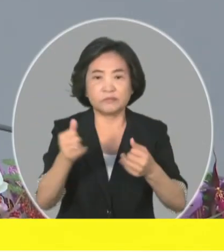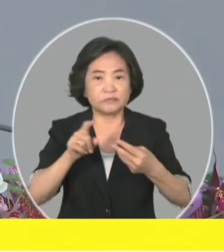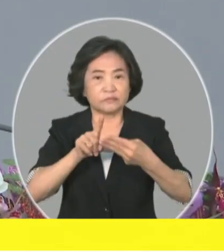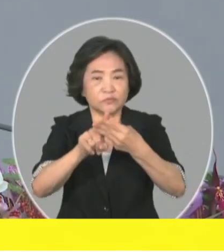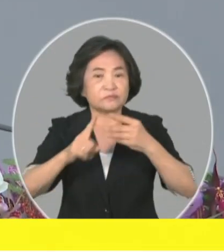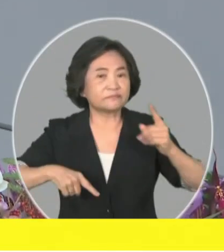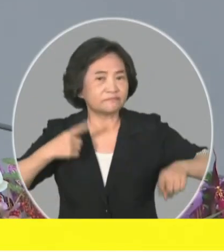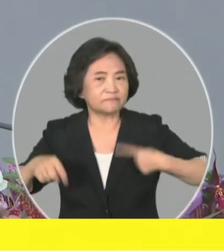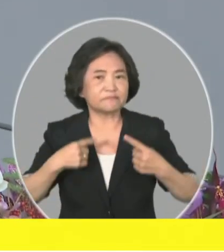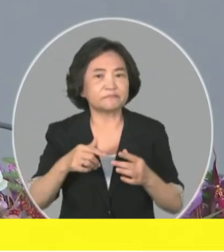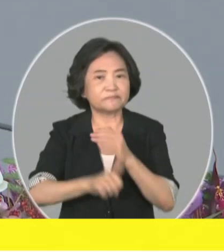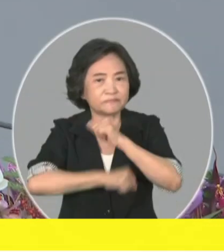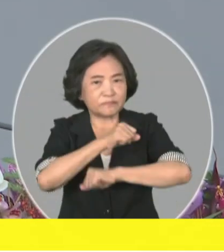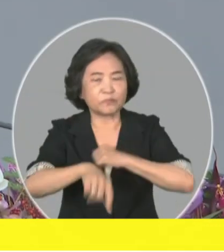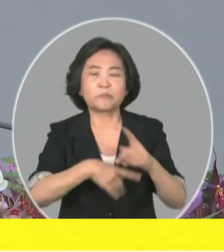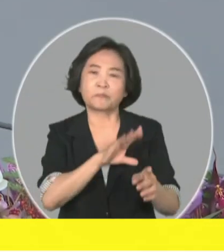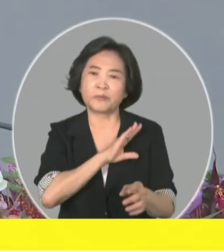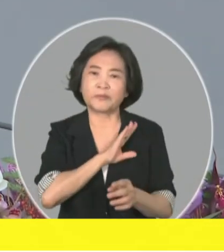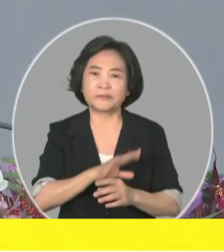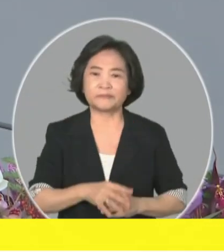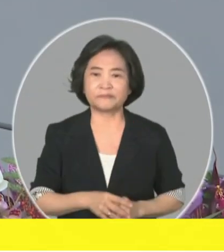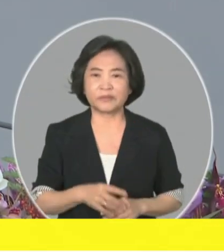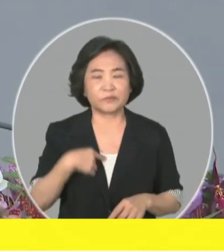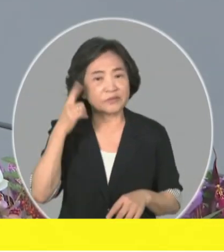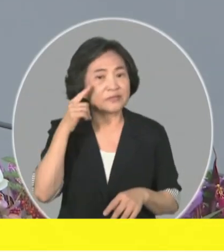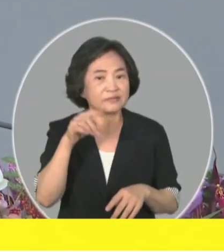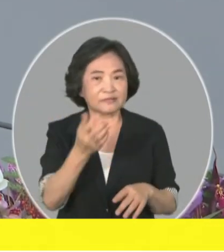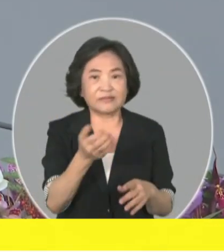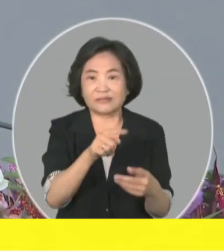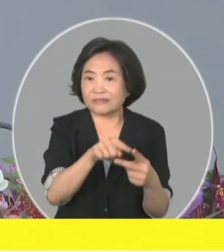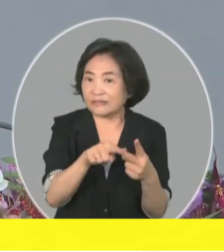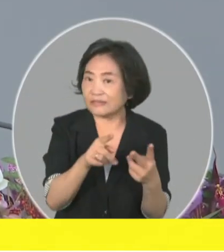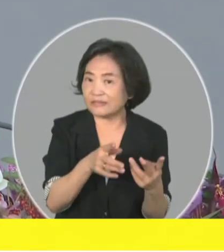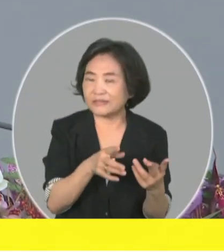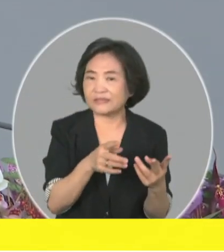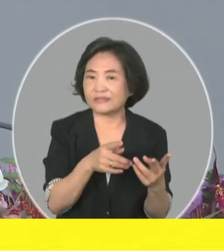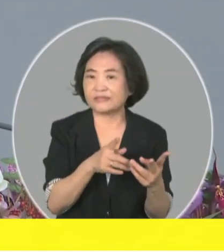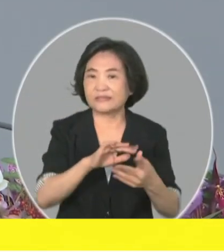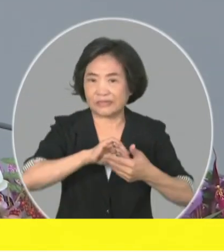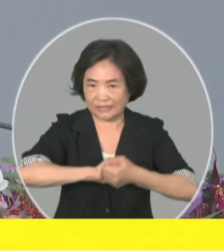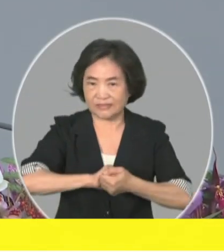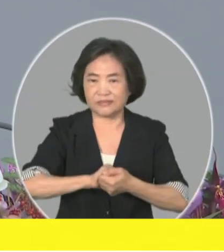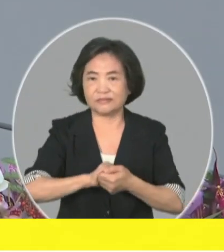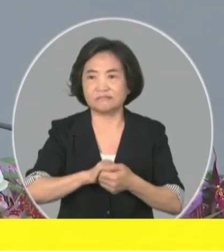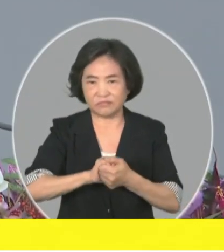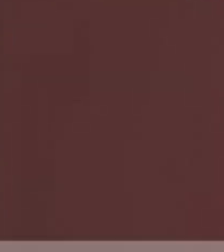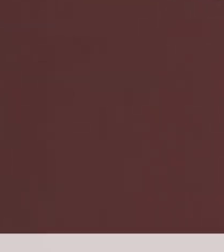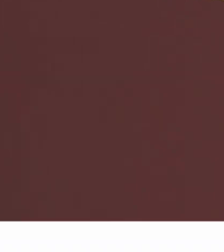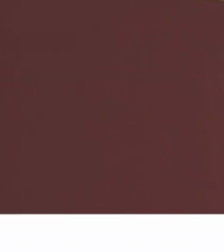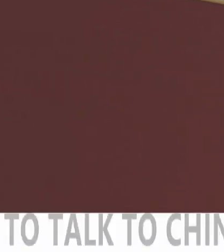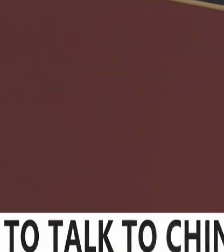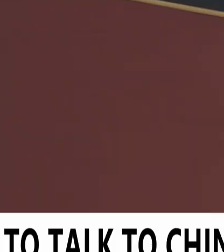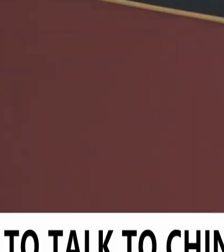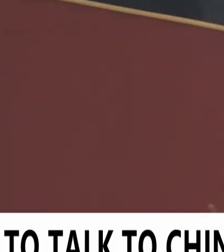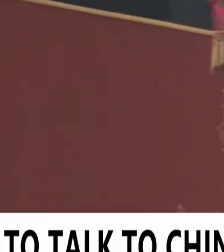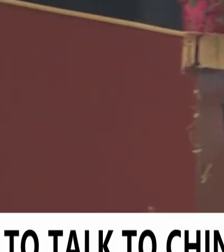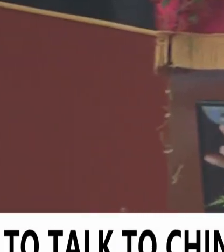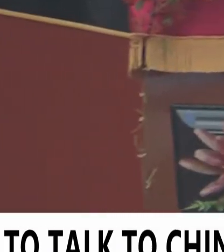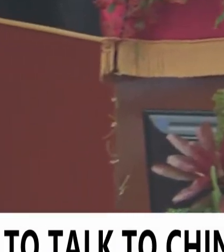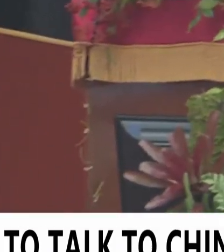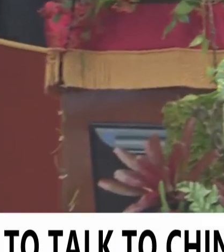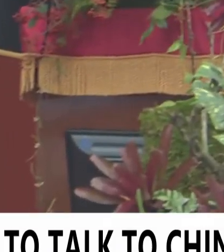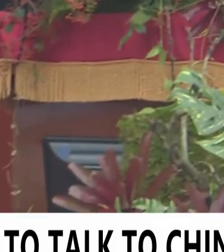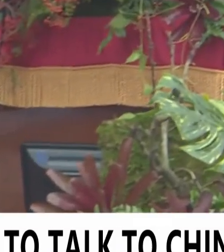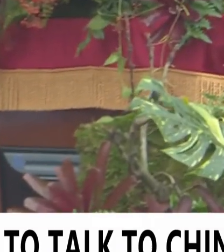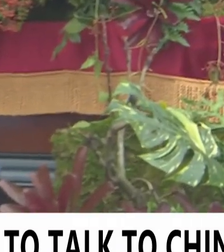由的生活方式，这一点我们没有妥协的空间。 President Tsai Ing-wen